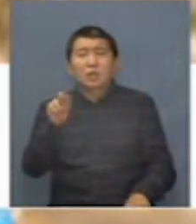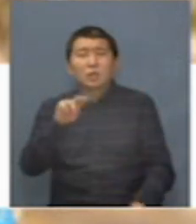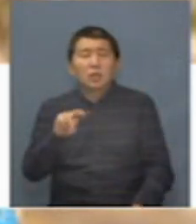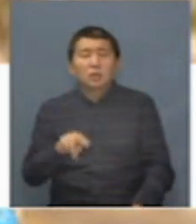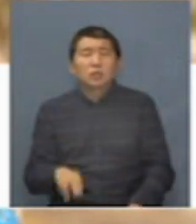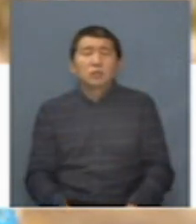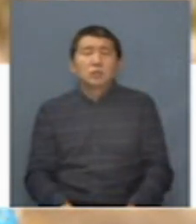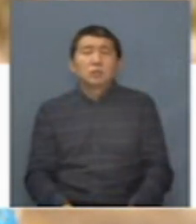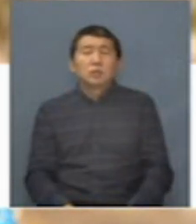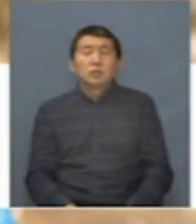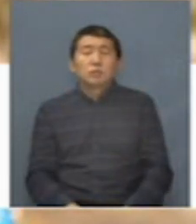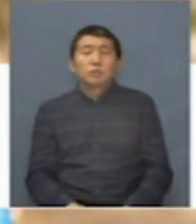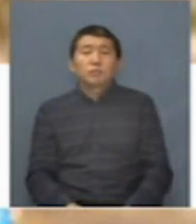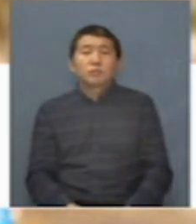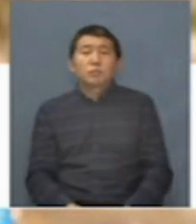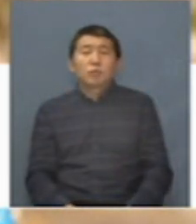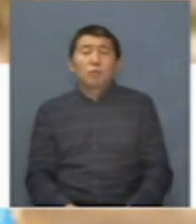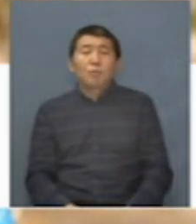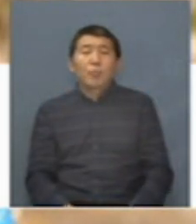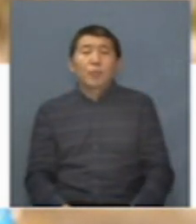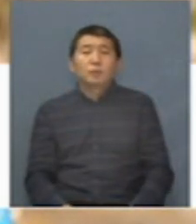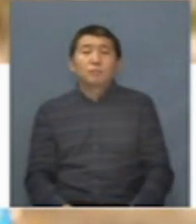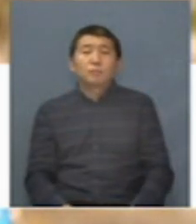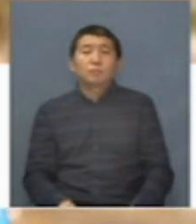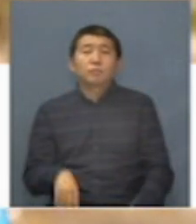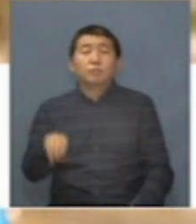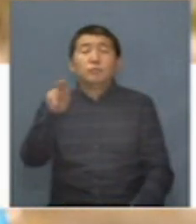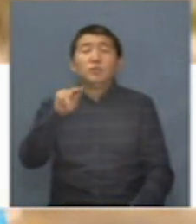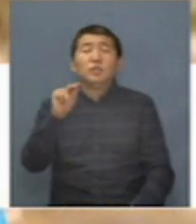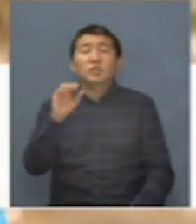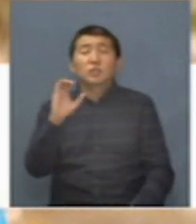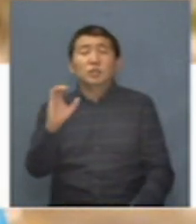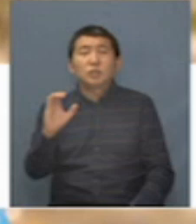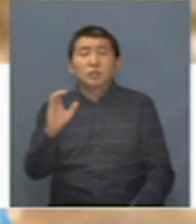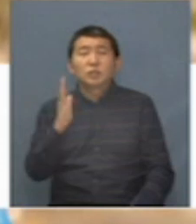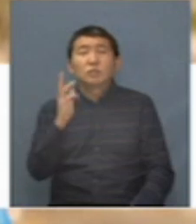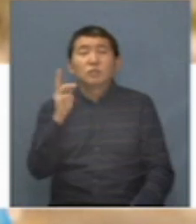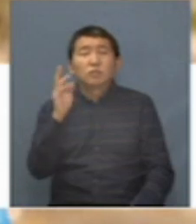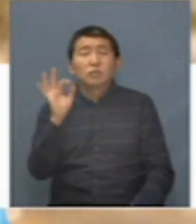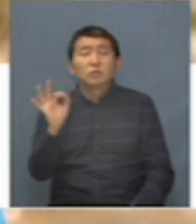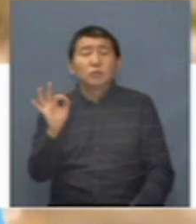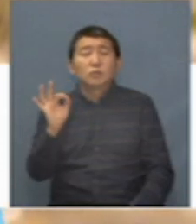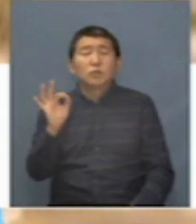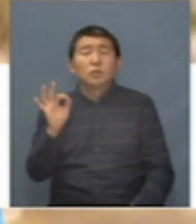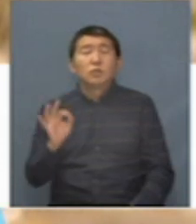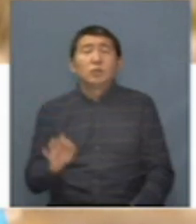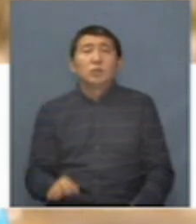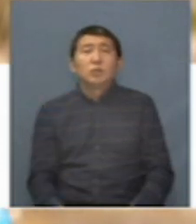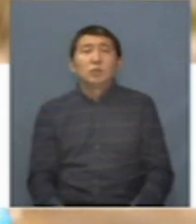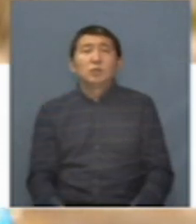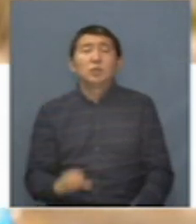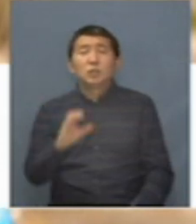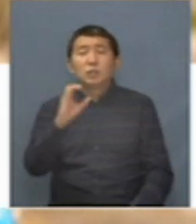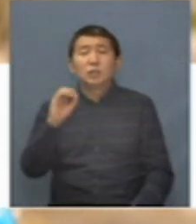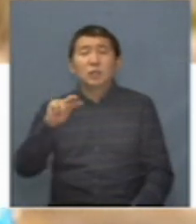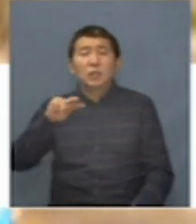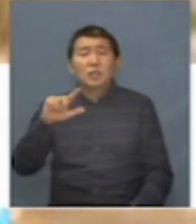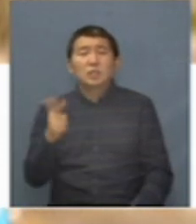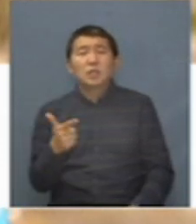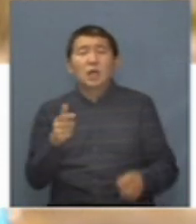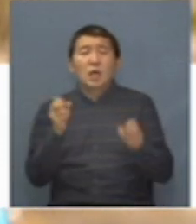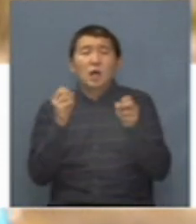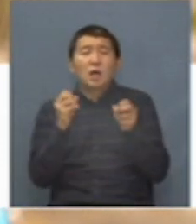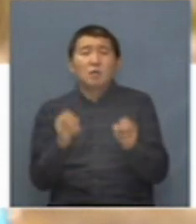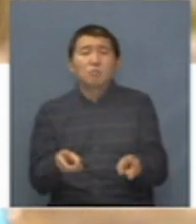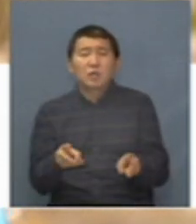Специалистами Кассели защиты и сотрудниками департамента по чрезвычайным ситуациям Восточно-Казахстанской области в селеопасный период